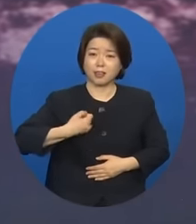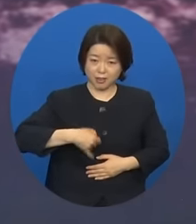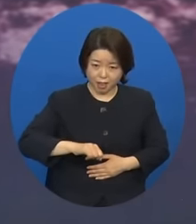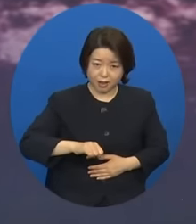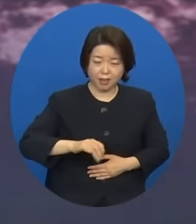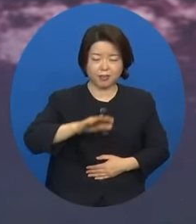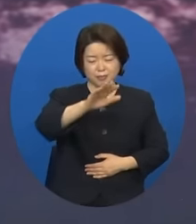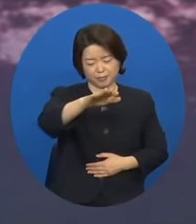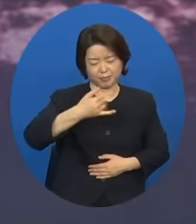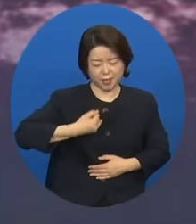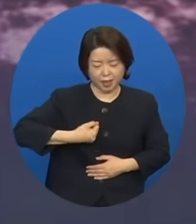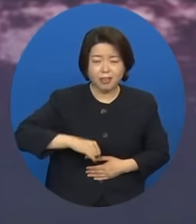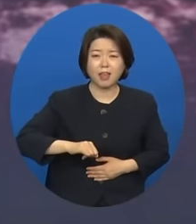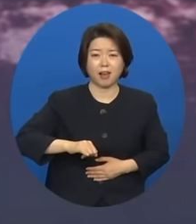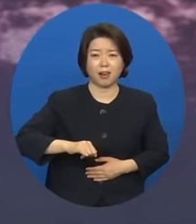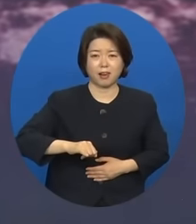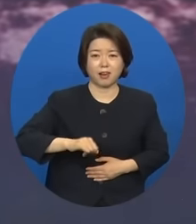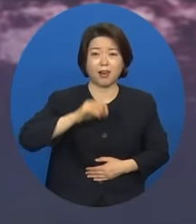내 딸이라고